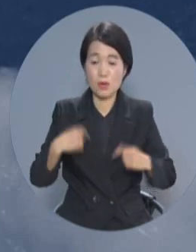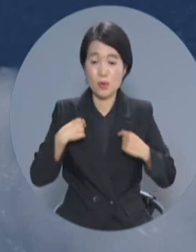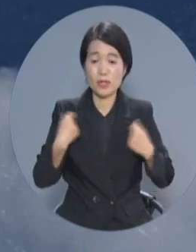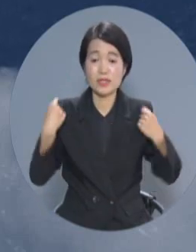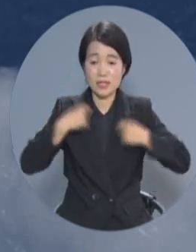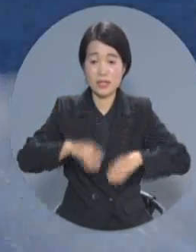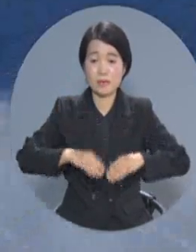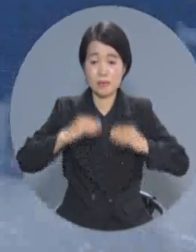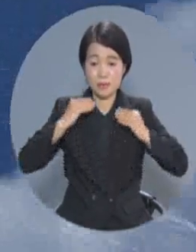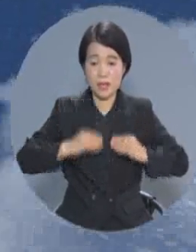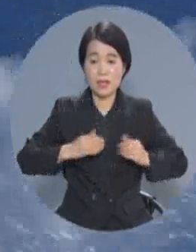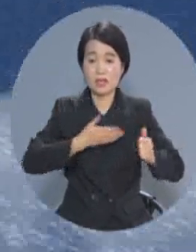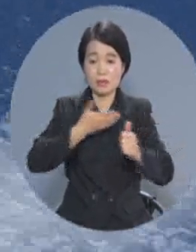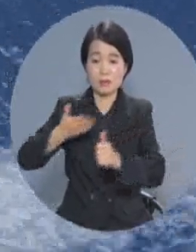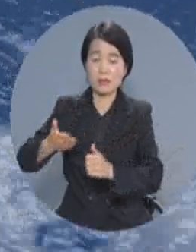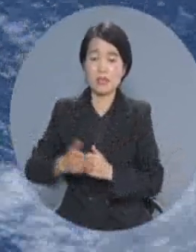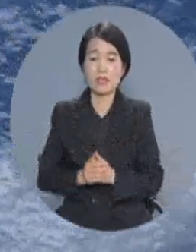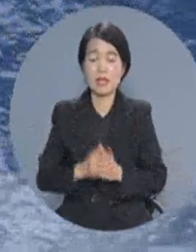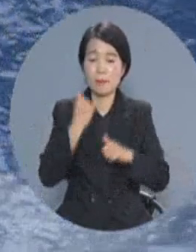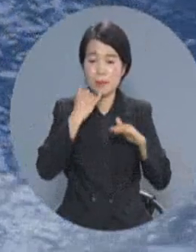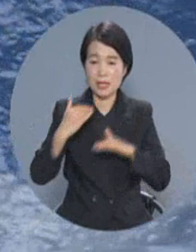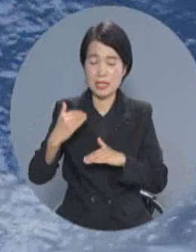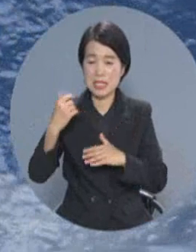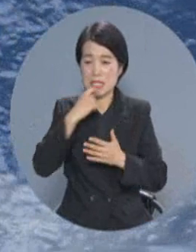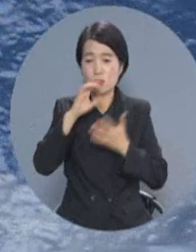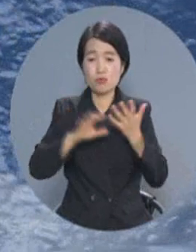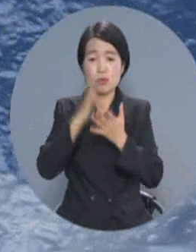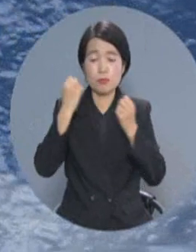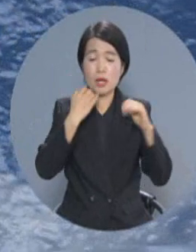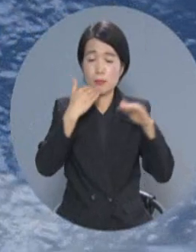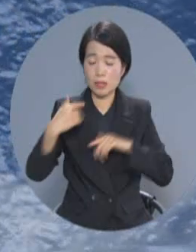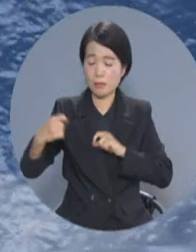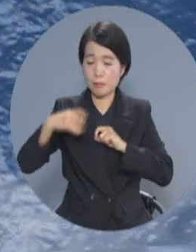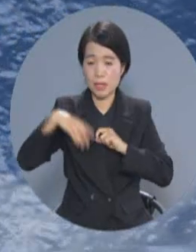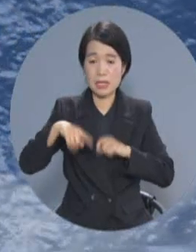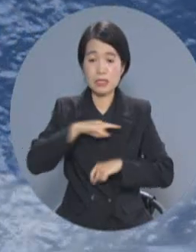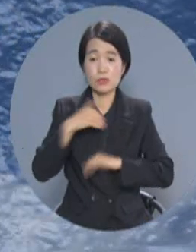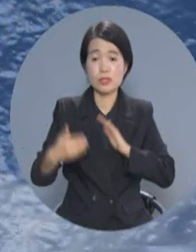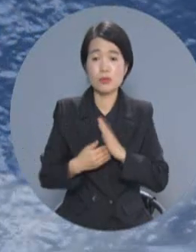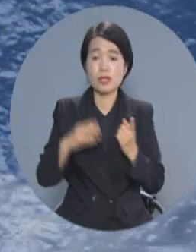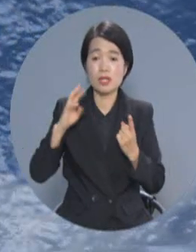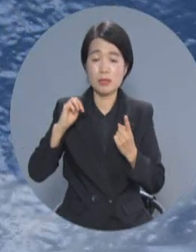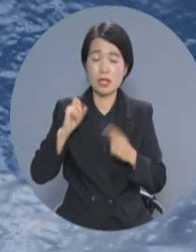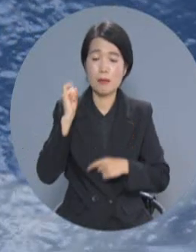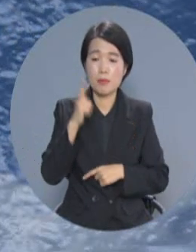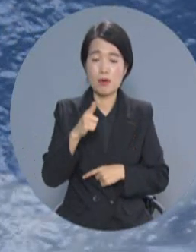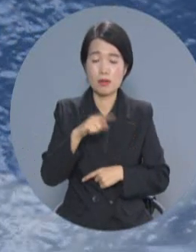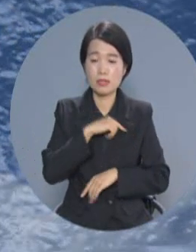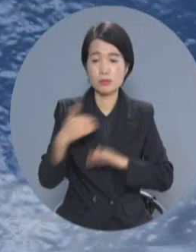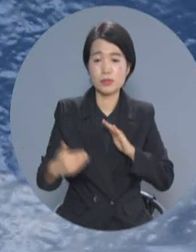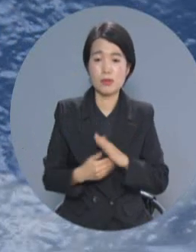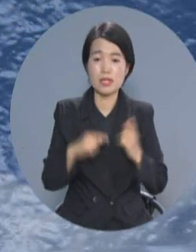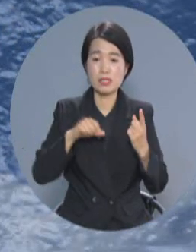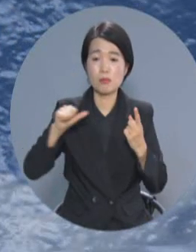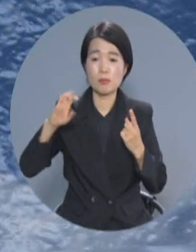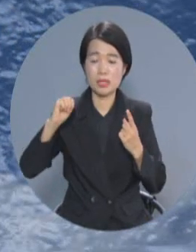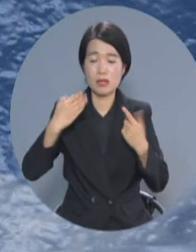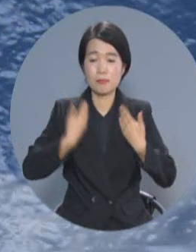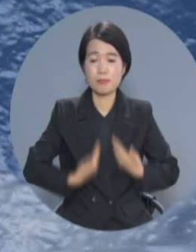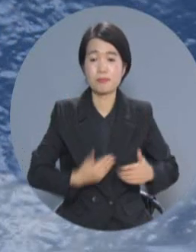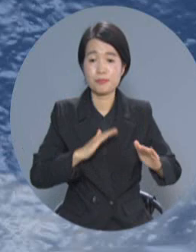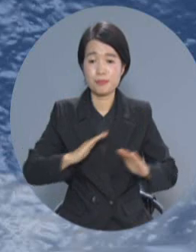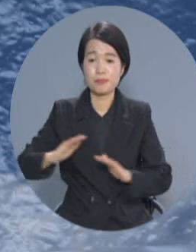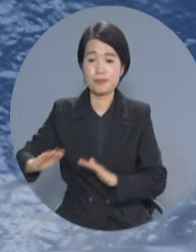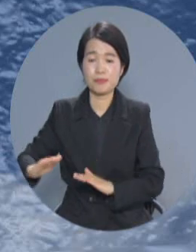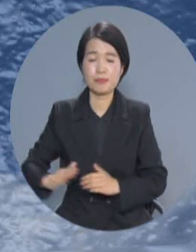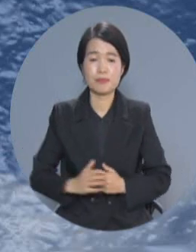하셔야겠습니다. 내일 해상에는 구름 많은 가운데 물결은 앞바다에서 최고 1m, 먼바다에서는 최고 1.5m로